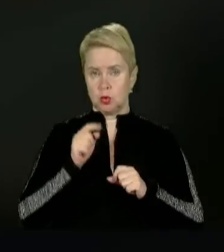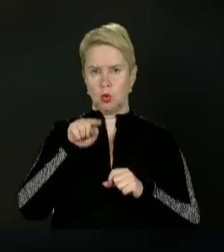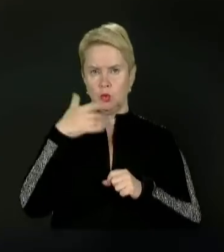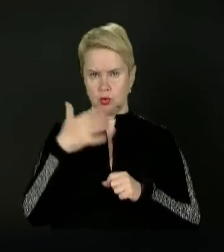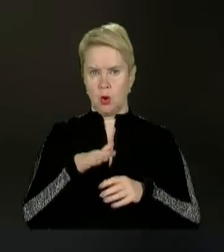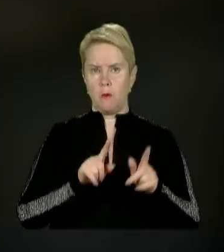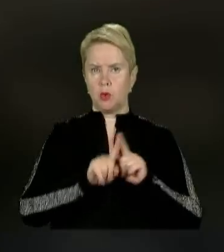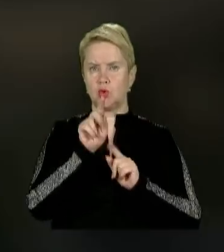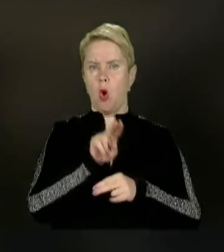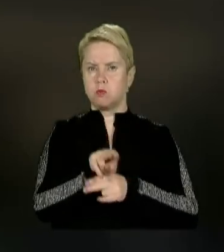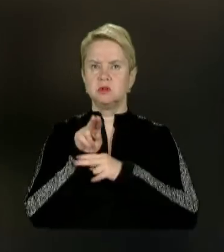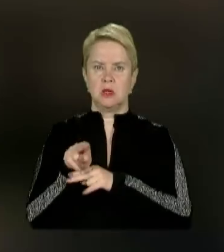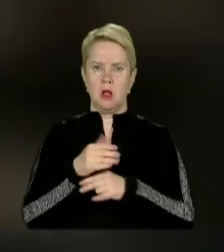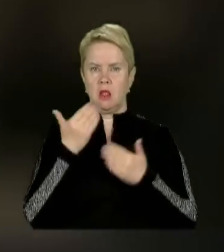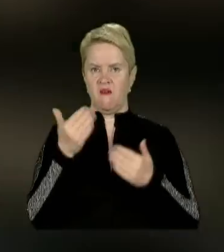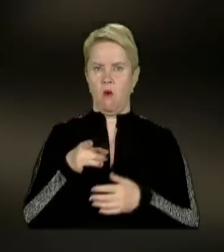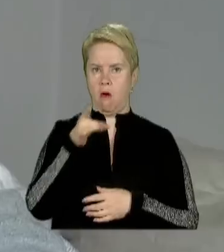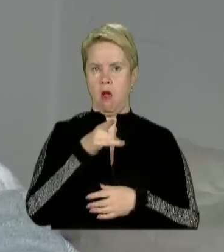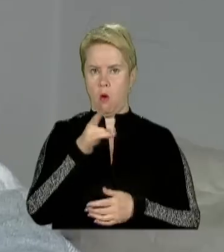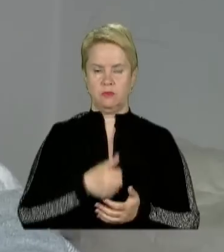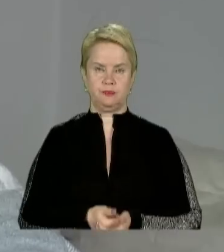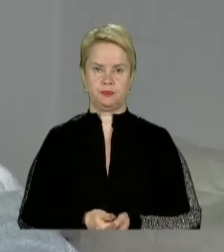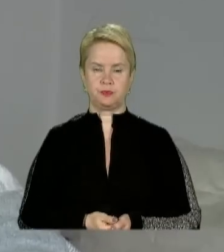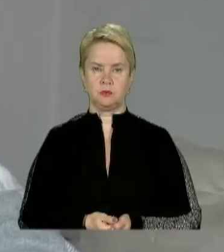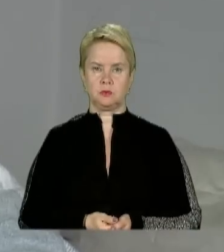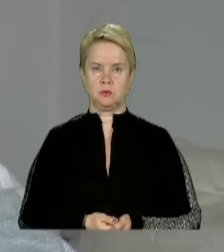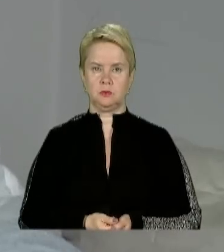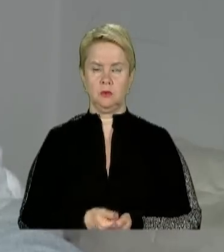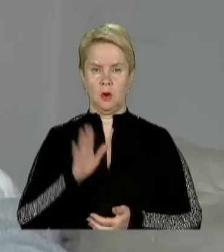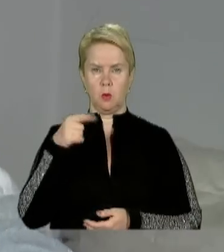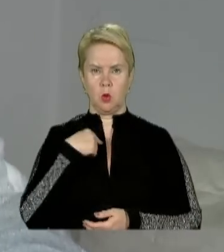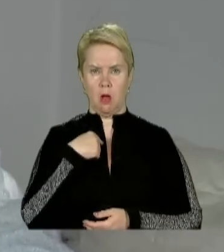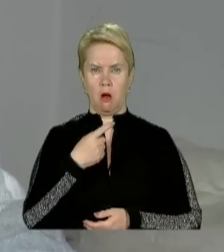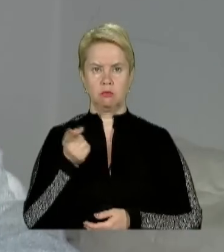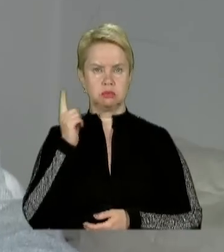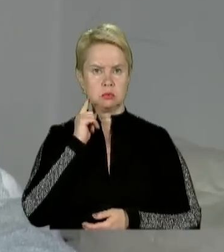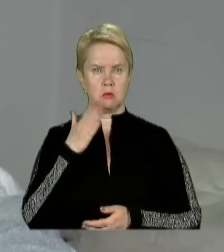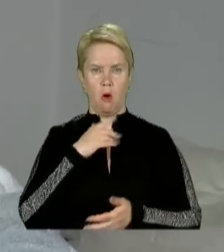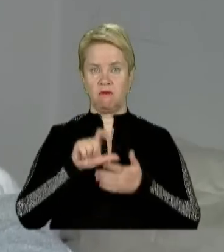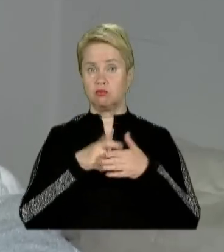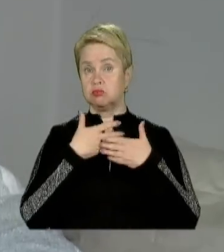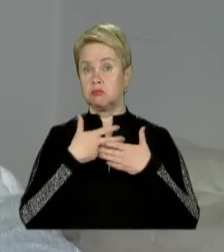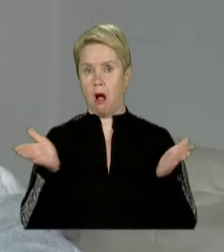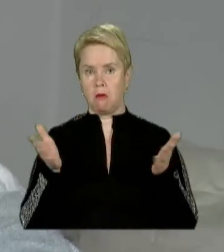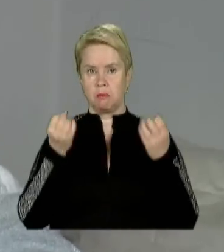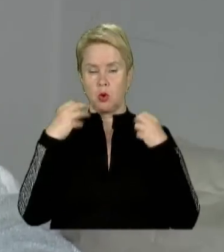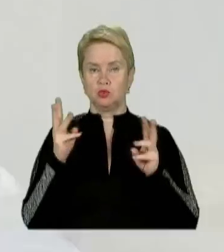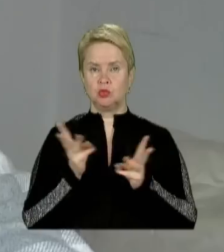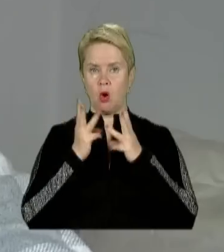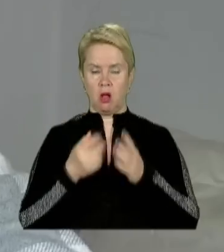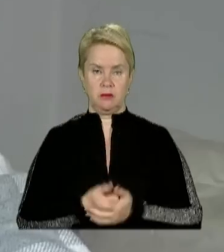вже почали обстрілювати його район. Потім я дізнаюсь, що моєї квартири немає. Просто